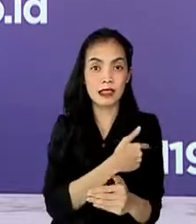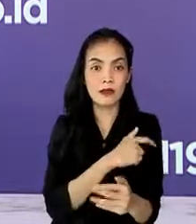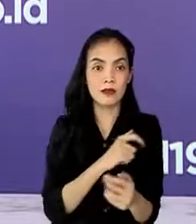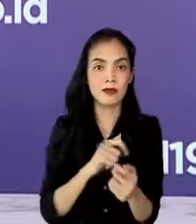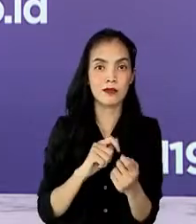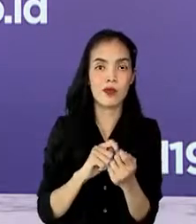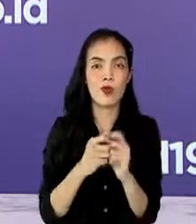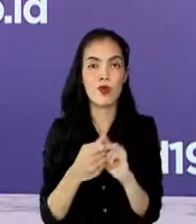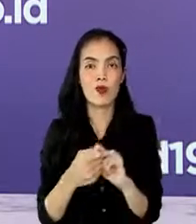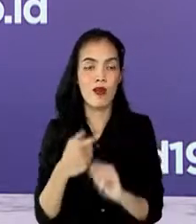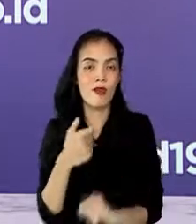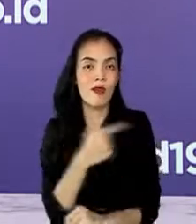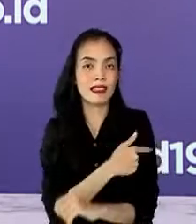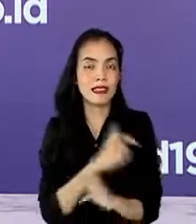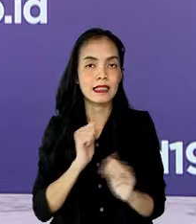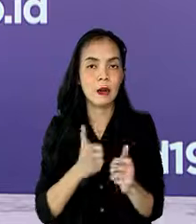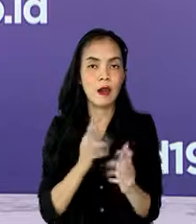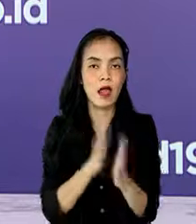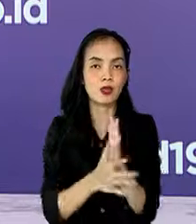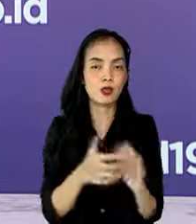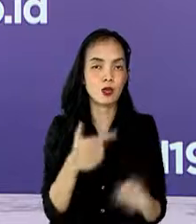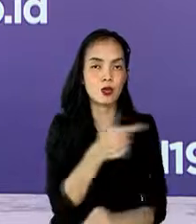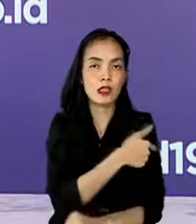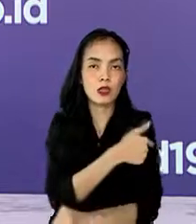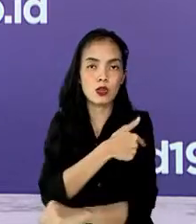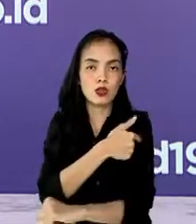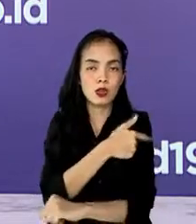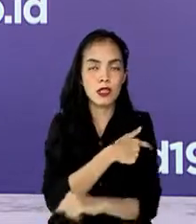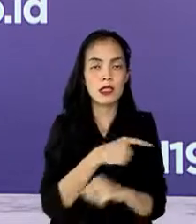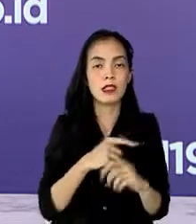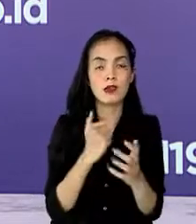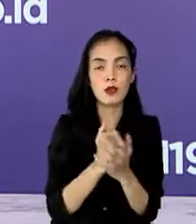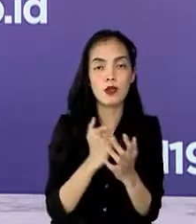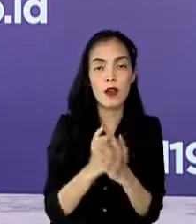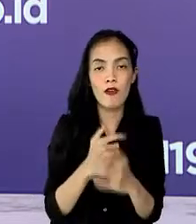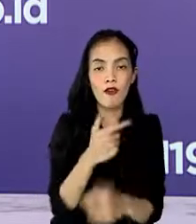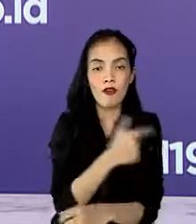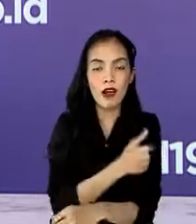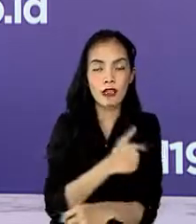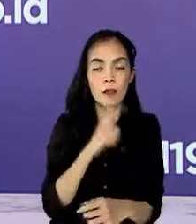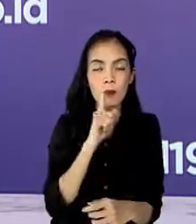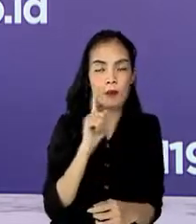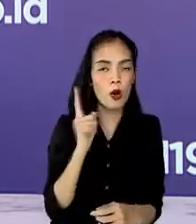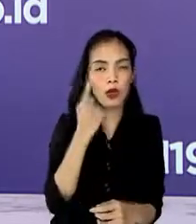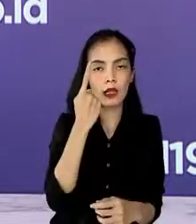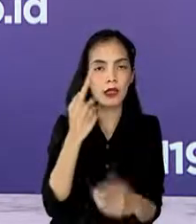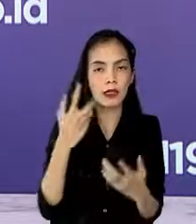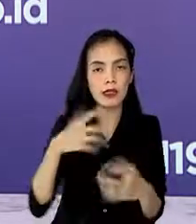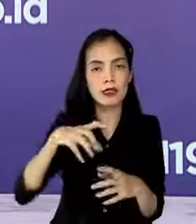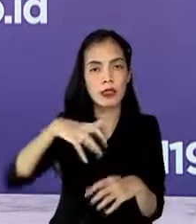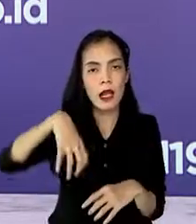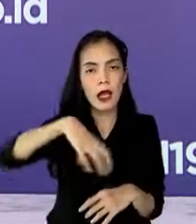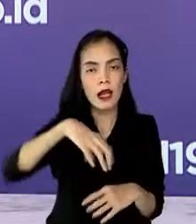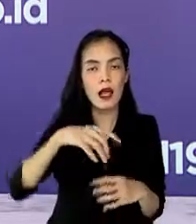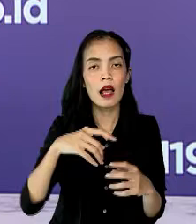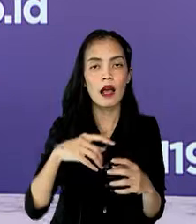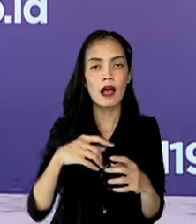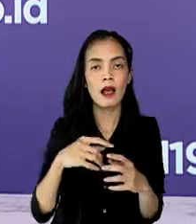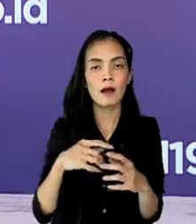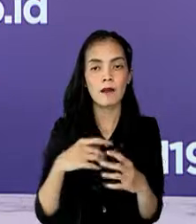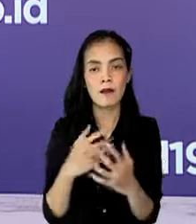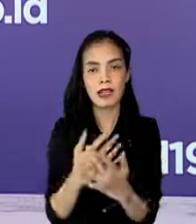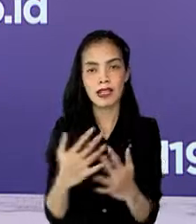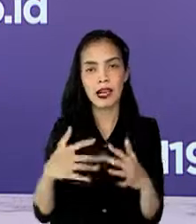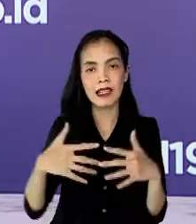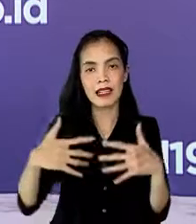untuk disuntikkan sejauh ini vaksinasi Masih diberi taskan terlebih dahulu untuk daerah dan populasi